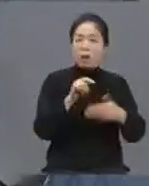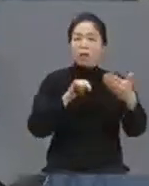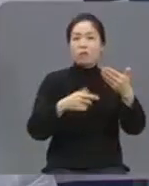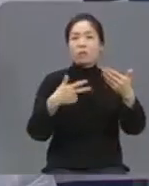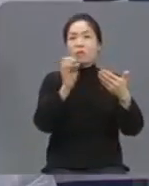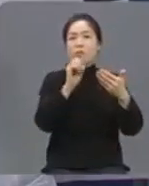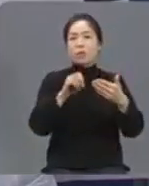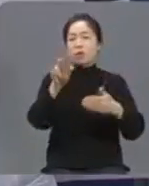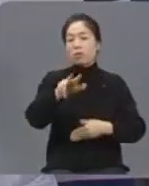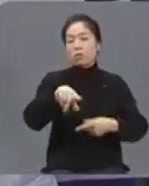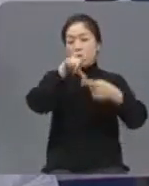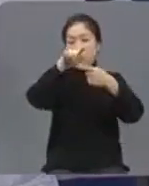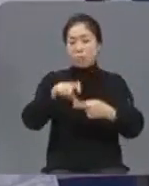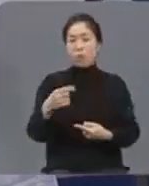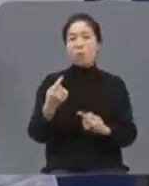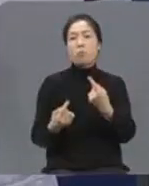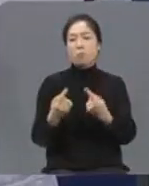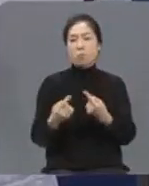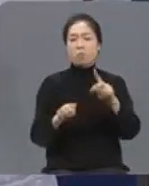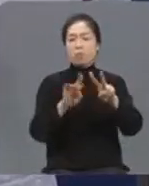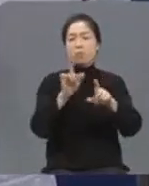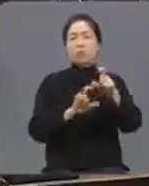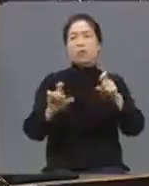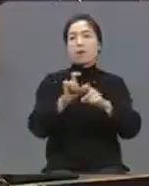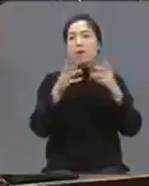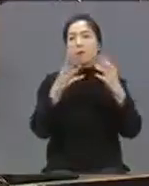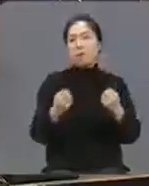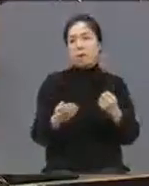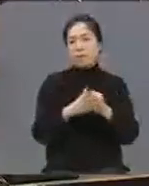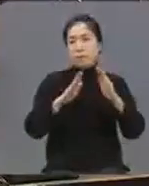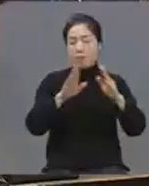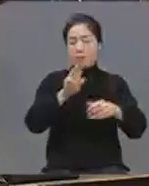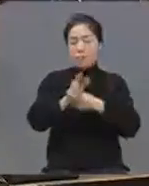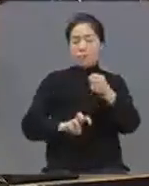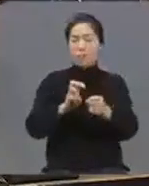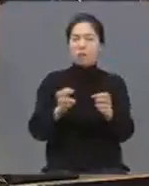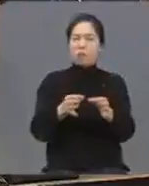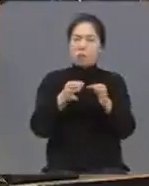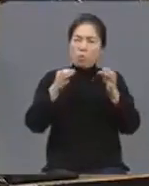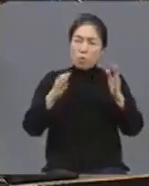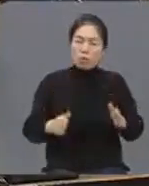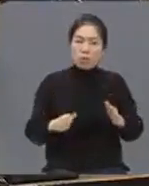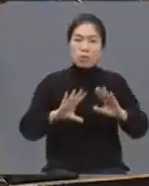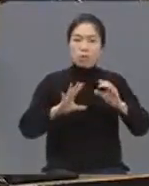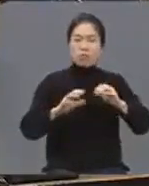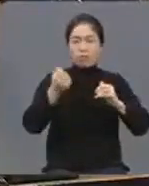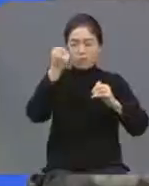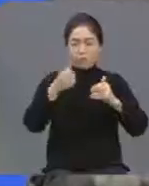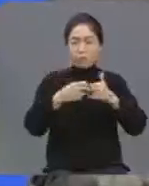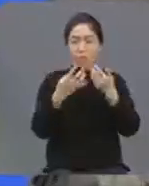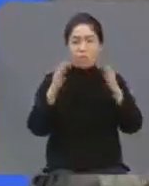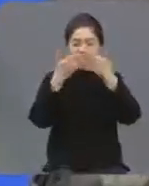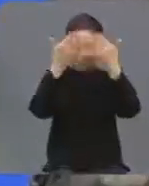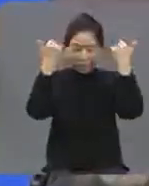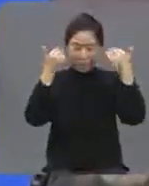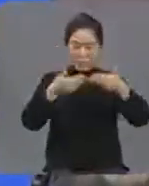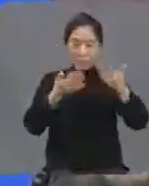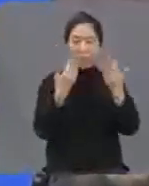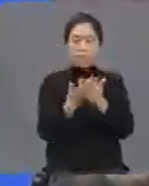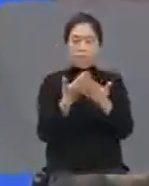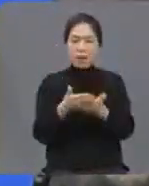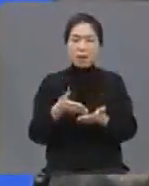전국 평균보다 두배 이상 높은데요 전남이 30년 동안 국립 의대 신설을 줄곧 요구해 온 이유이기도